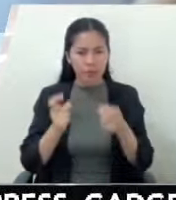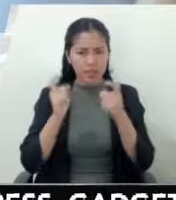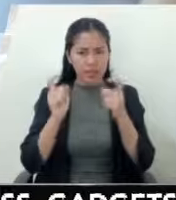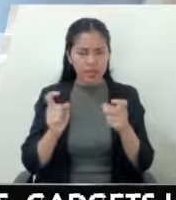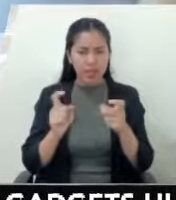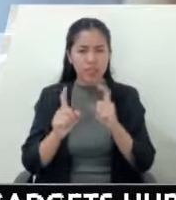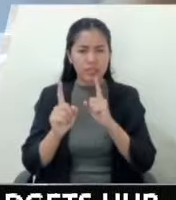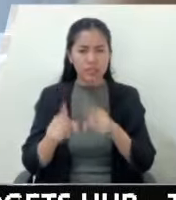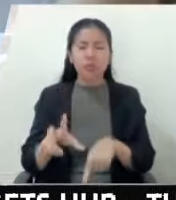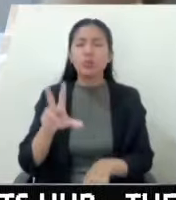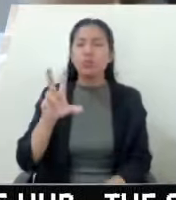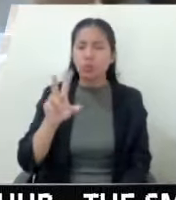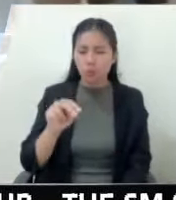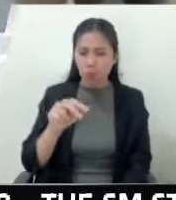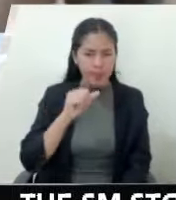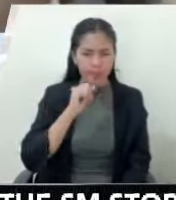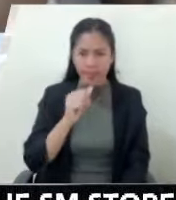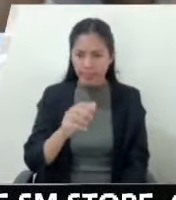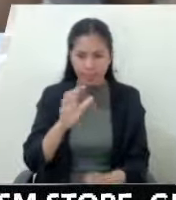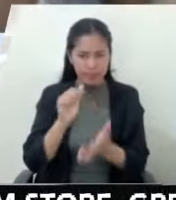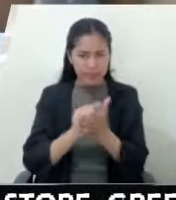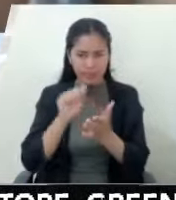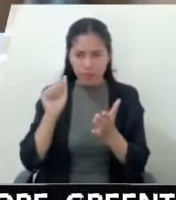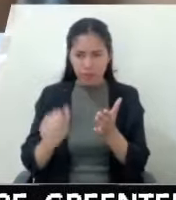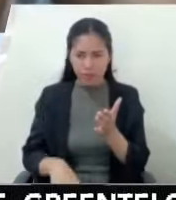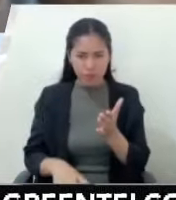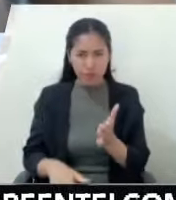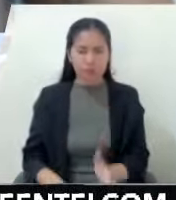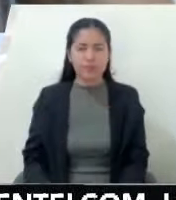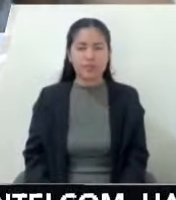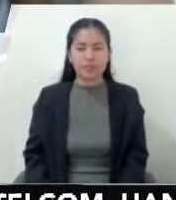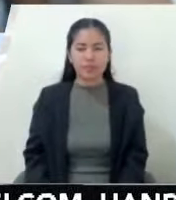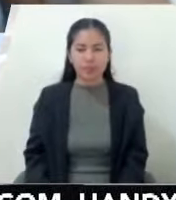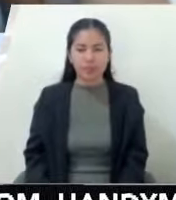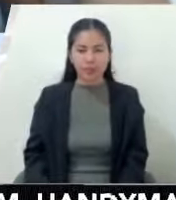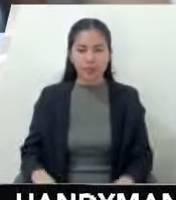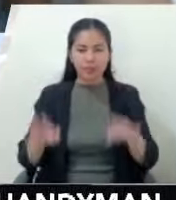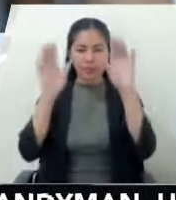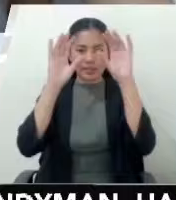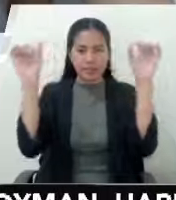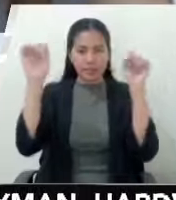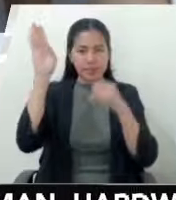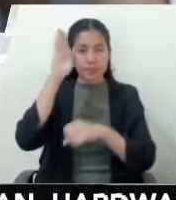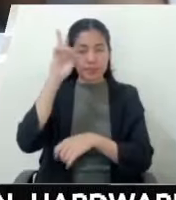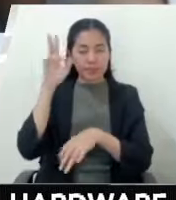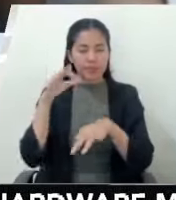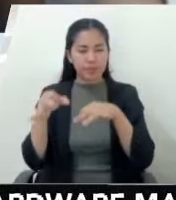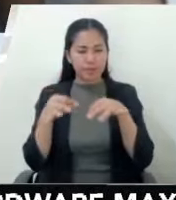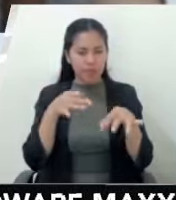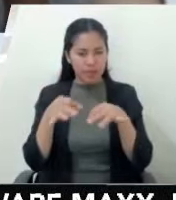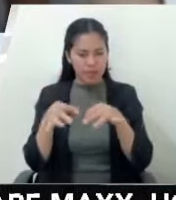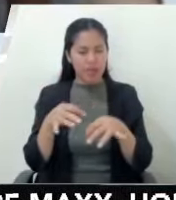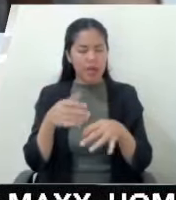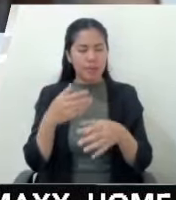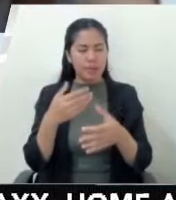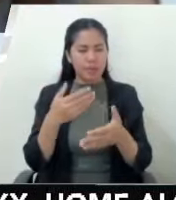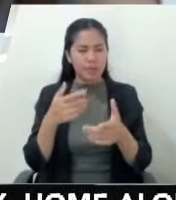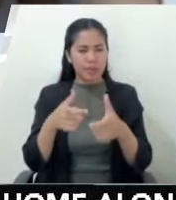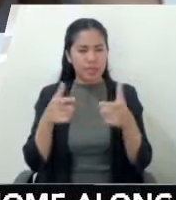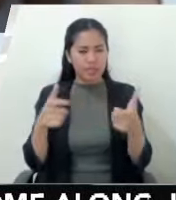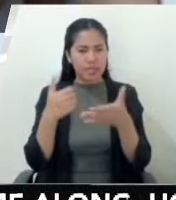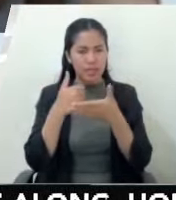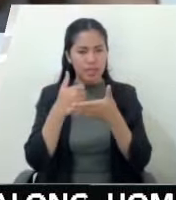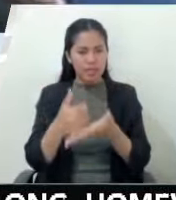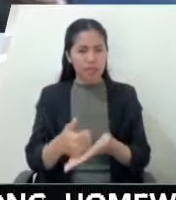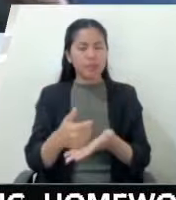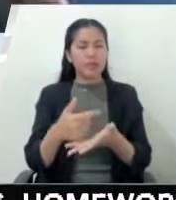ang NTFL-CAC. Dagdag ng Pangulo, malaki ang naitulong ng NTFL-CAC para mabawasan ang internal security